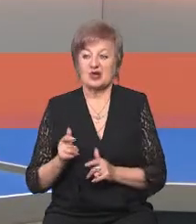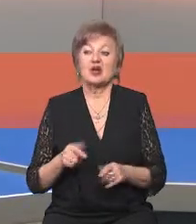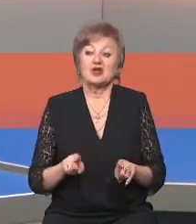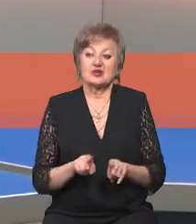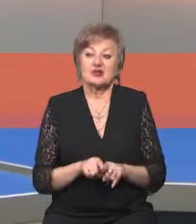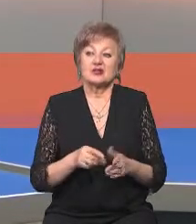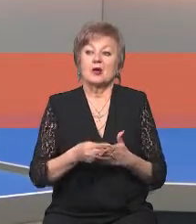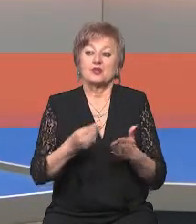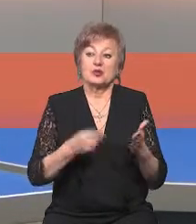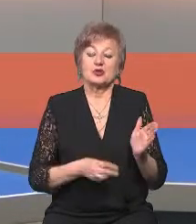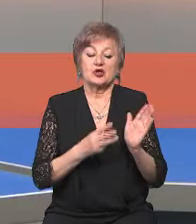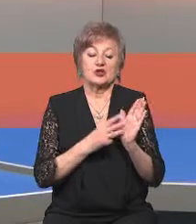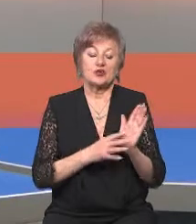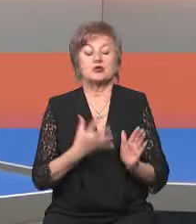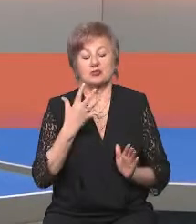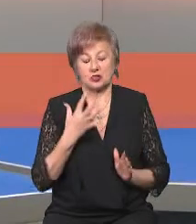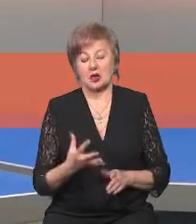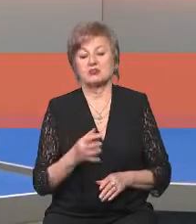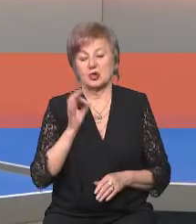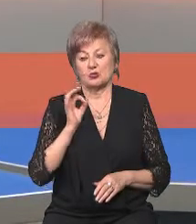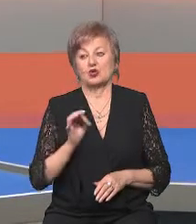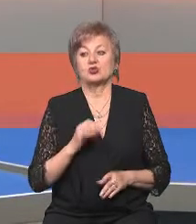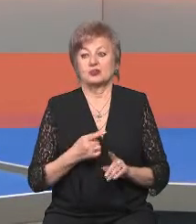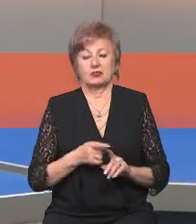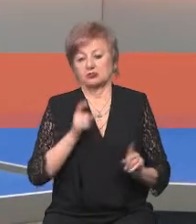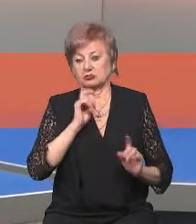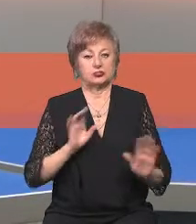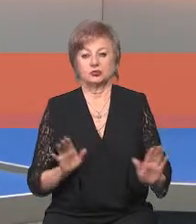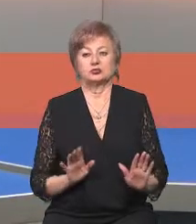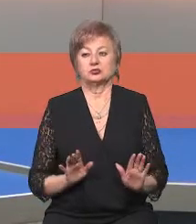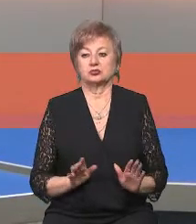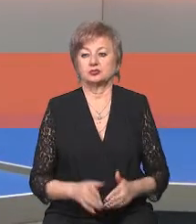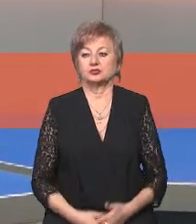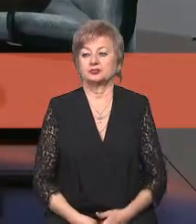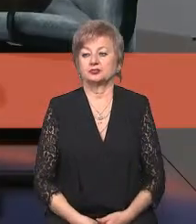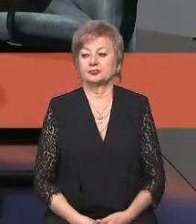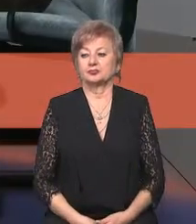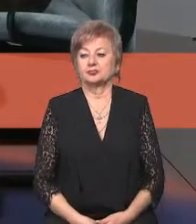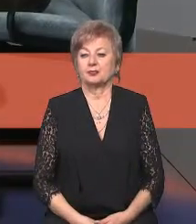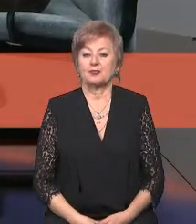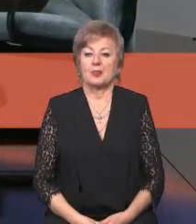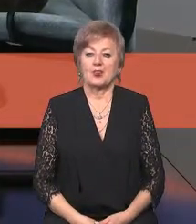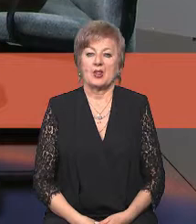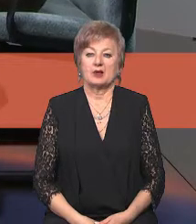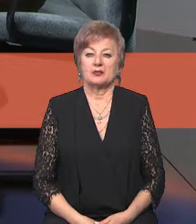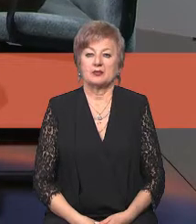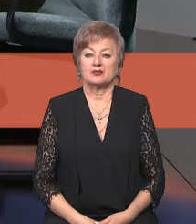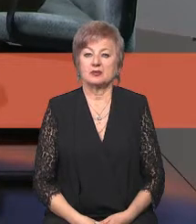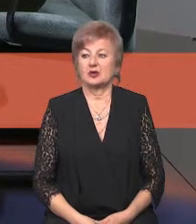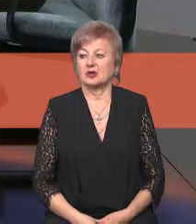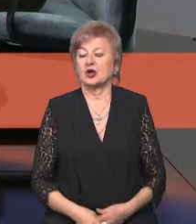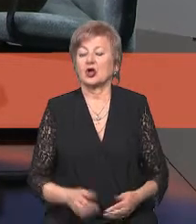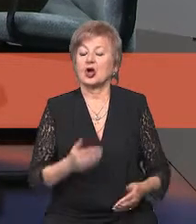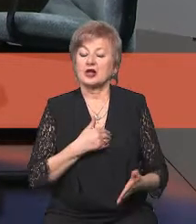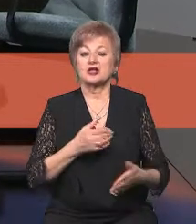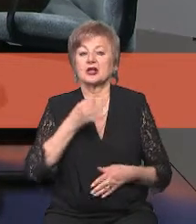що ми підписали 85%, більше людей на території нема. От, і ще хотіла